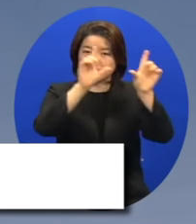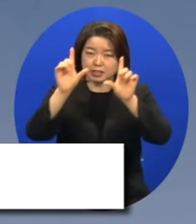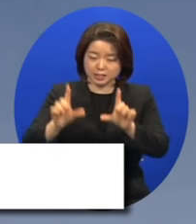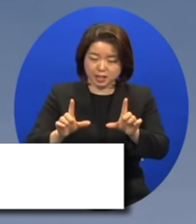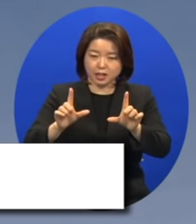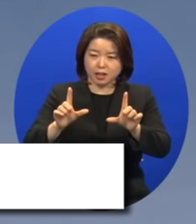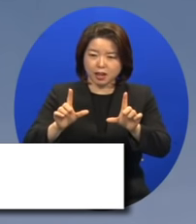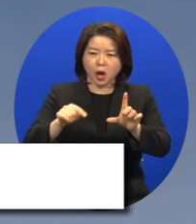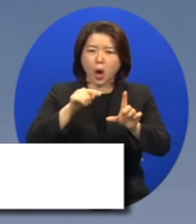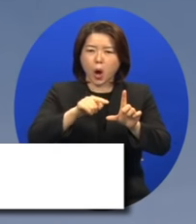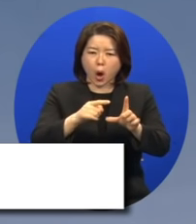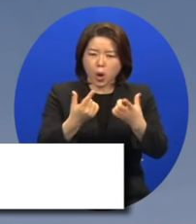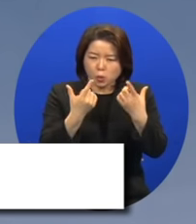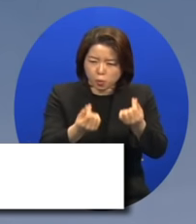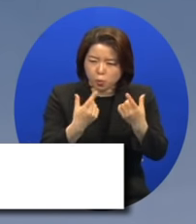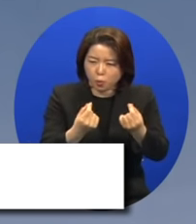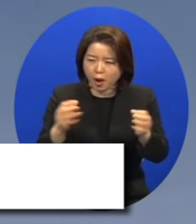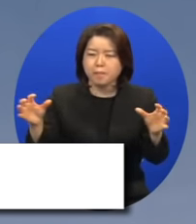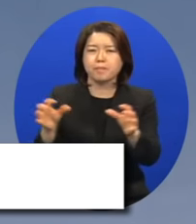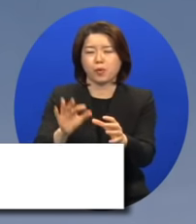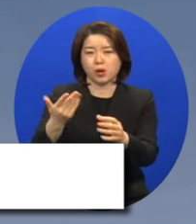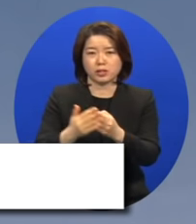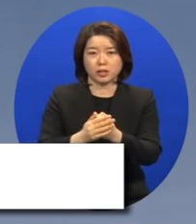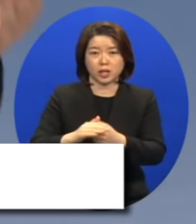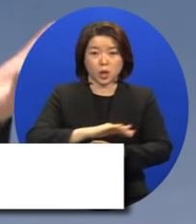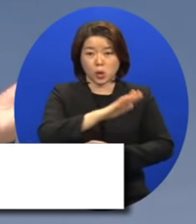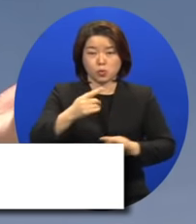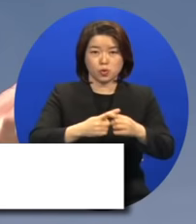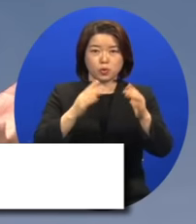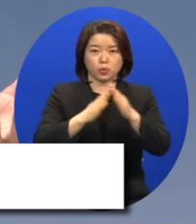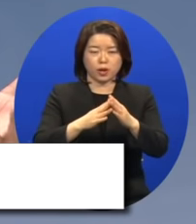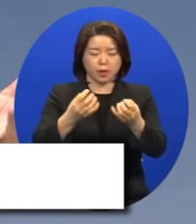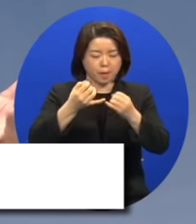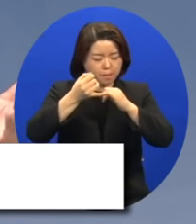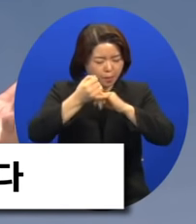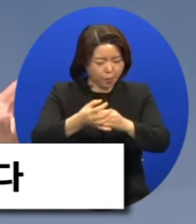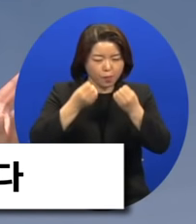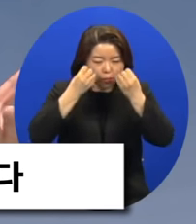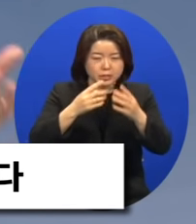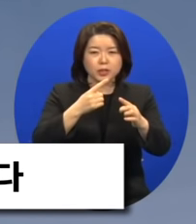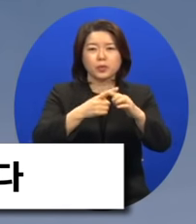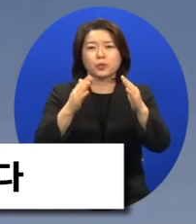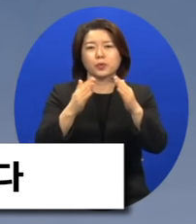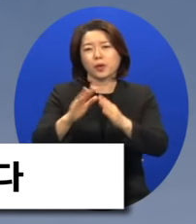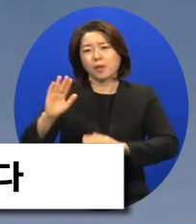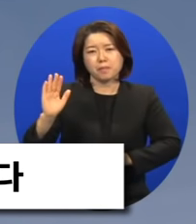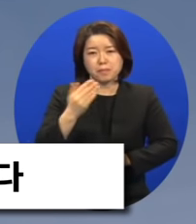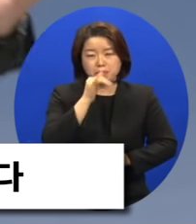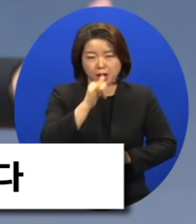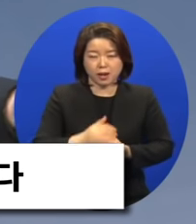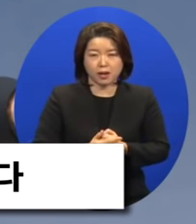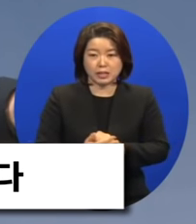하나님의성전으로서살아가면서함께모여야합니다.그렇게되면우리교회는 분명새로운교회가될것입니다.이곳은